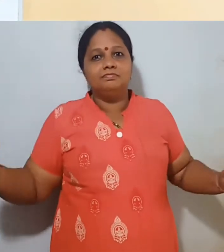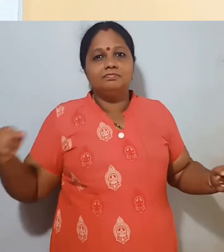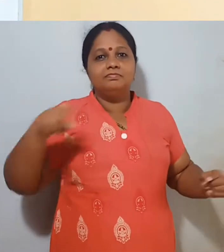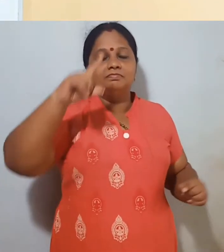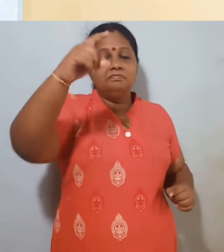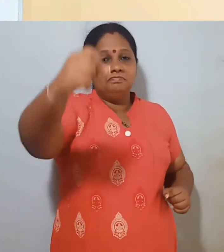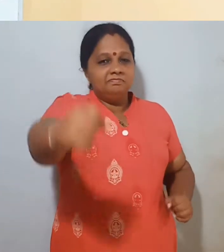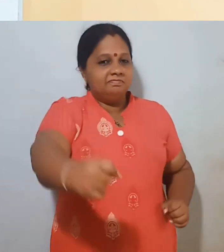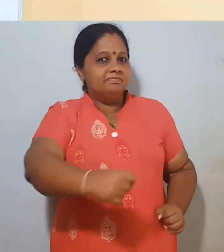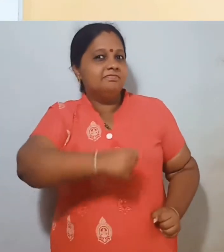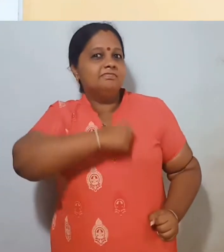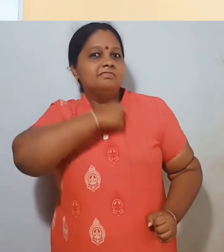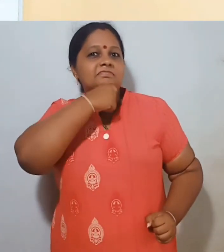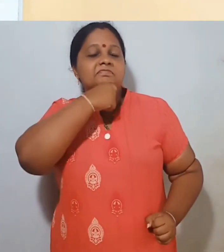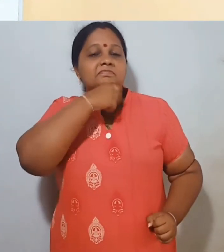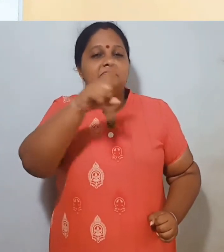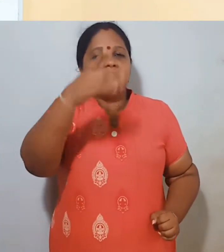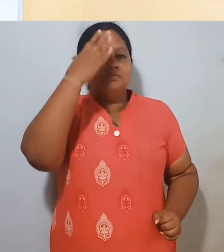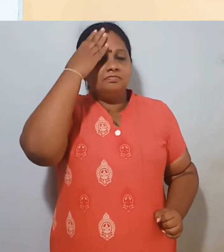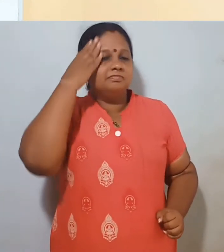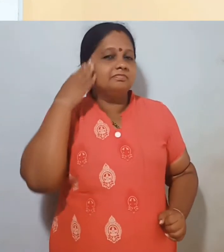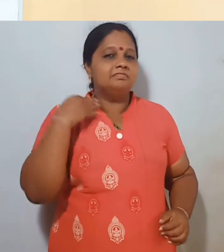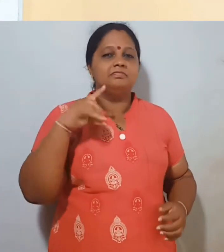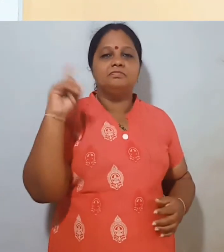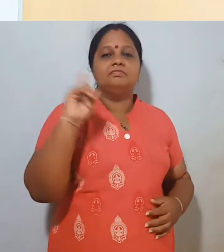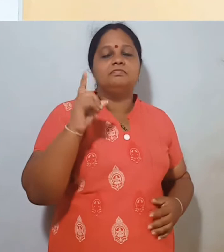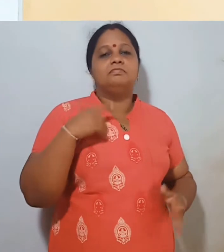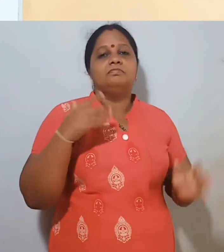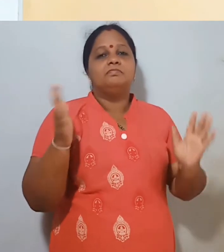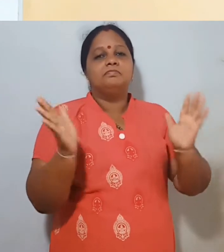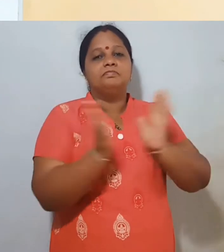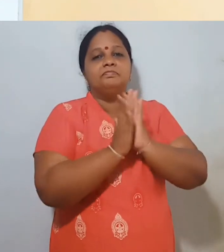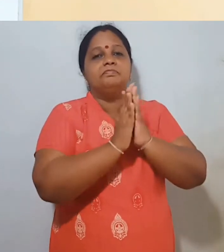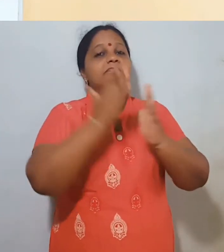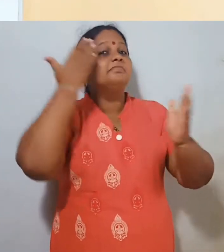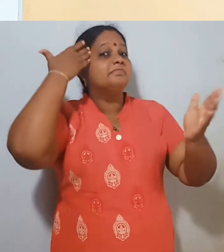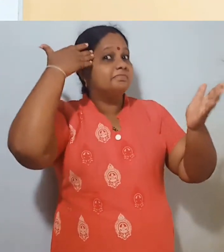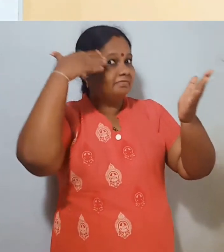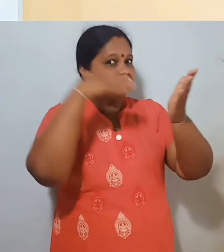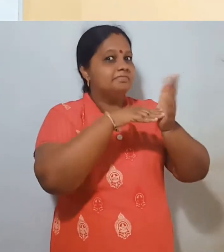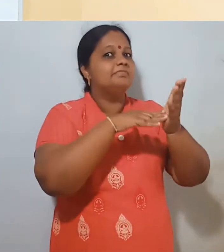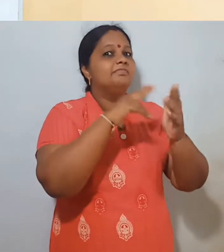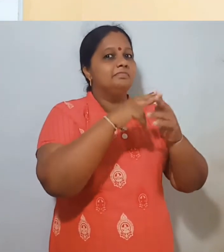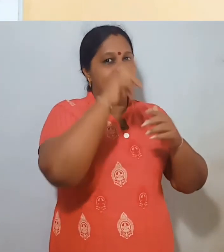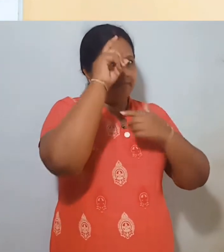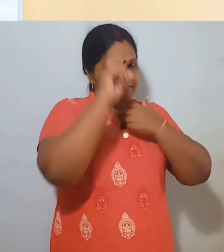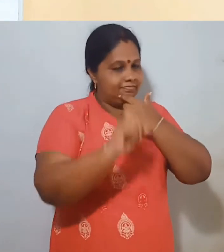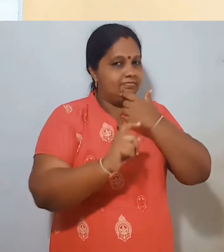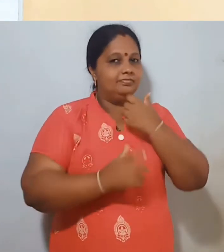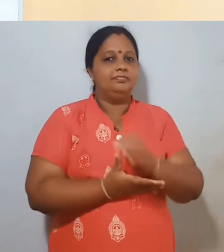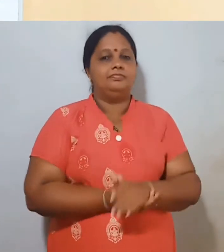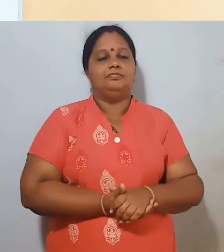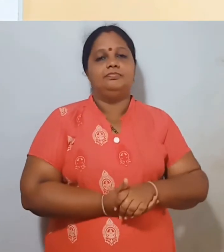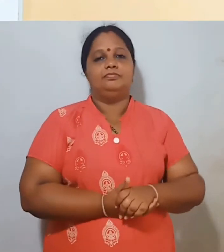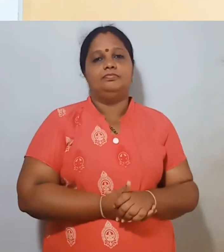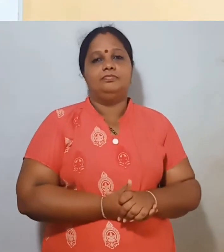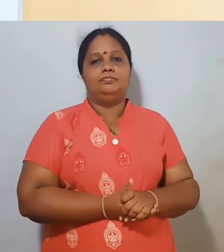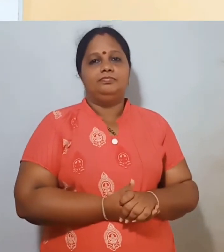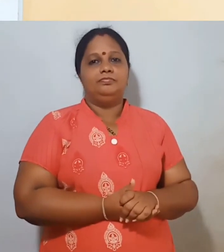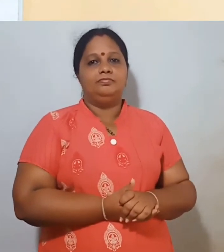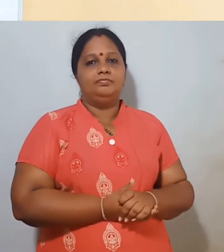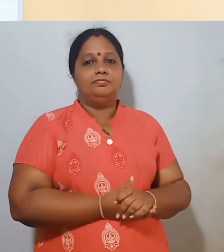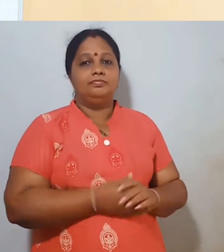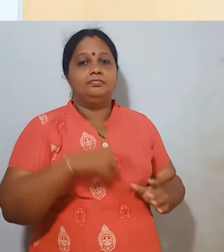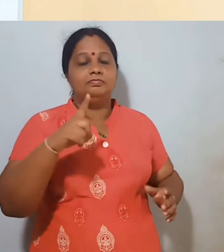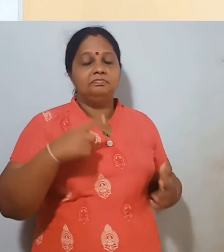வாழ்க்கை முழுக்க நீங்க மறக்க முடியாத ஒரு மகிழ்ச்சிகரமான ஒரு சந்தோஷகரமான ஒரு நிகழ்வாக இருக்கும். அது உங்களுக்கு